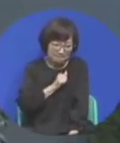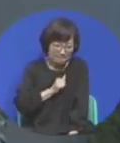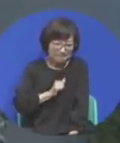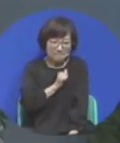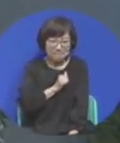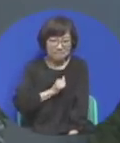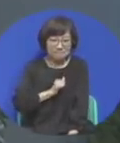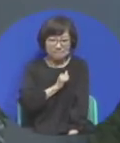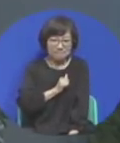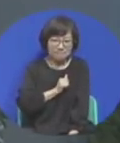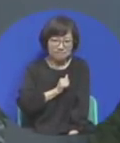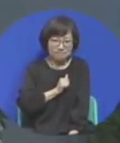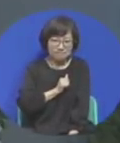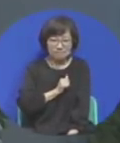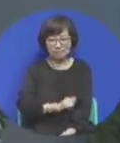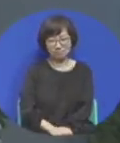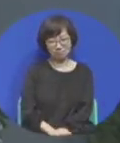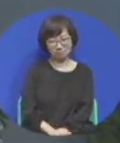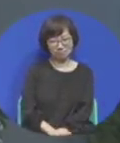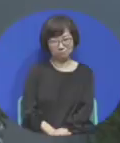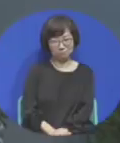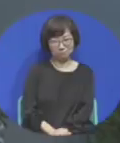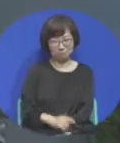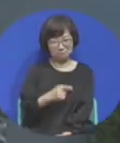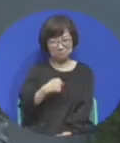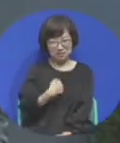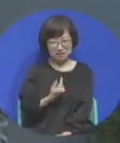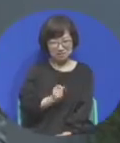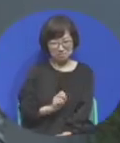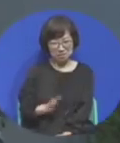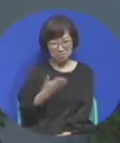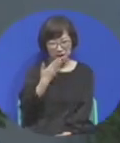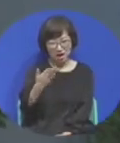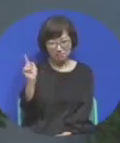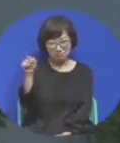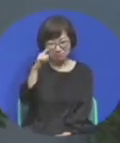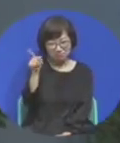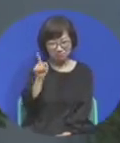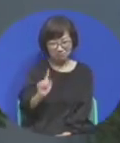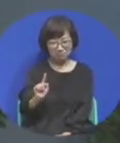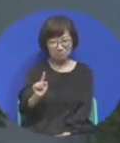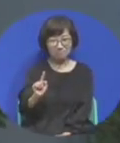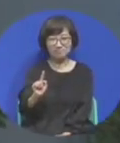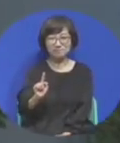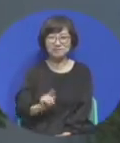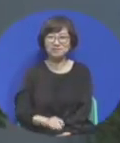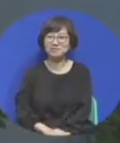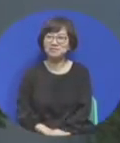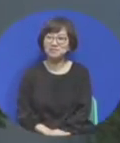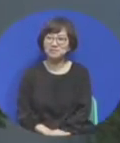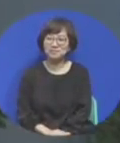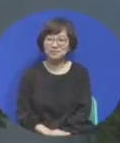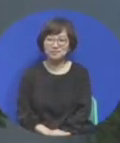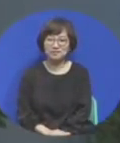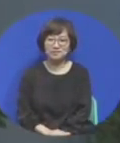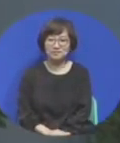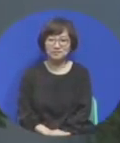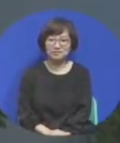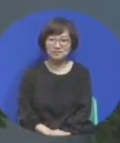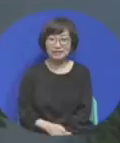themselves. 안 없어질 건데 그 없애려고 계속. I thought to myself, it's not going to disappear, but they really struggle to try to get rid of it.